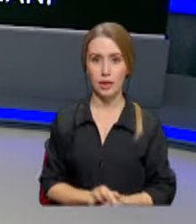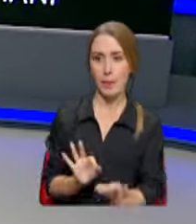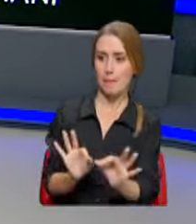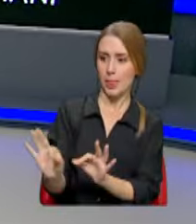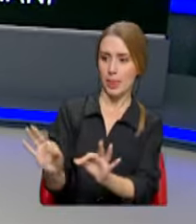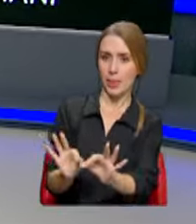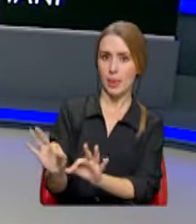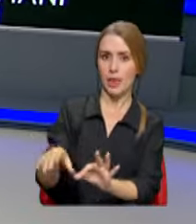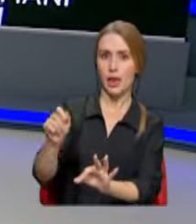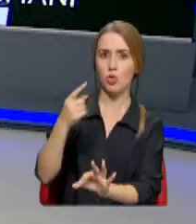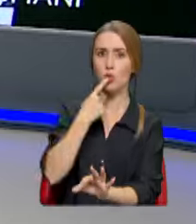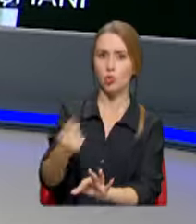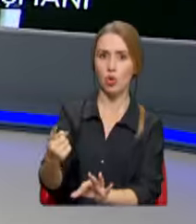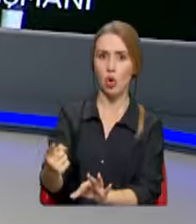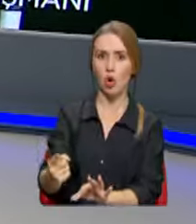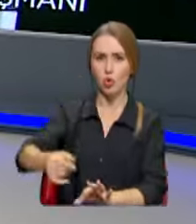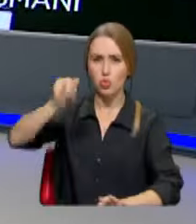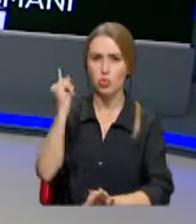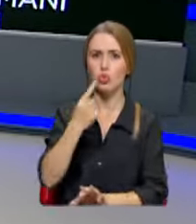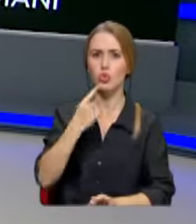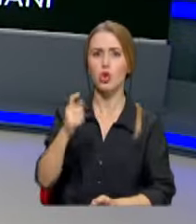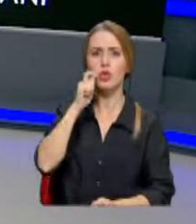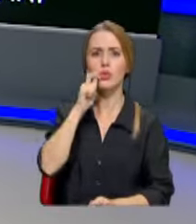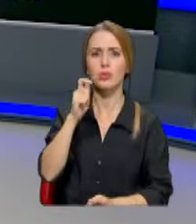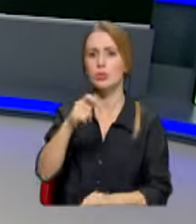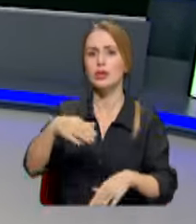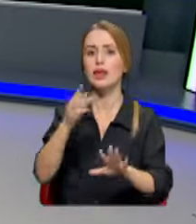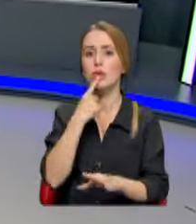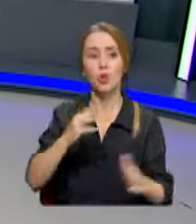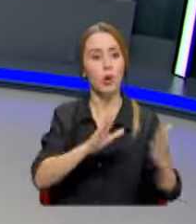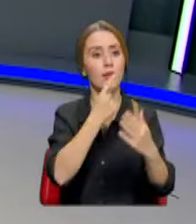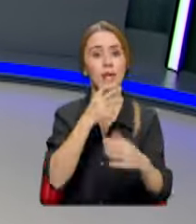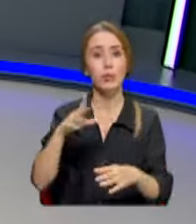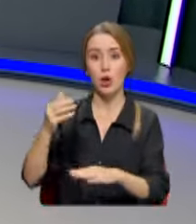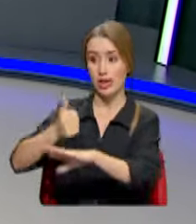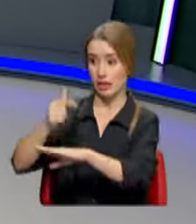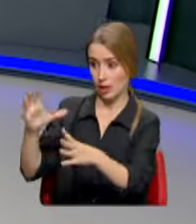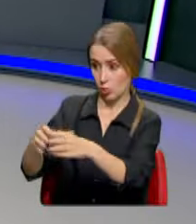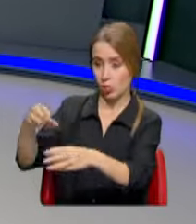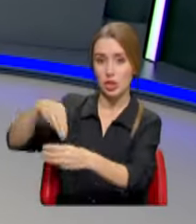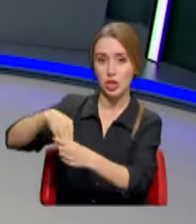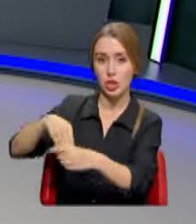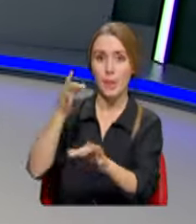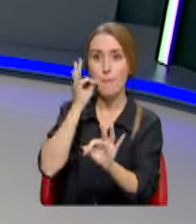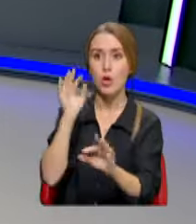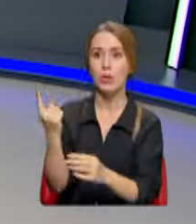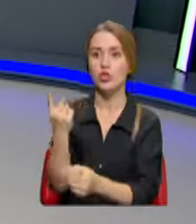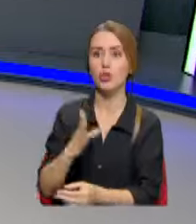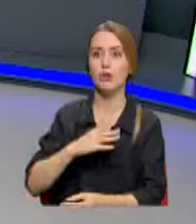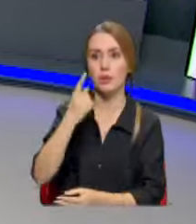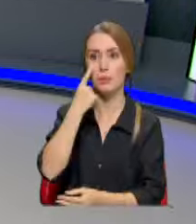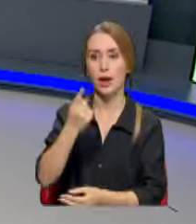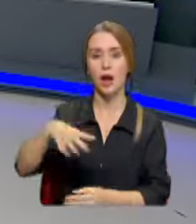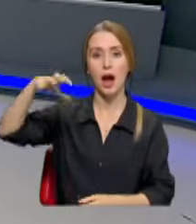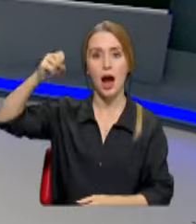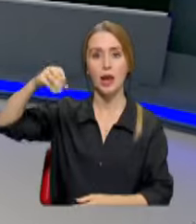kazanı, Sorosçu, münafık. Bak, muhalifler demiyor. İktidar cephesi içinde böyle bir tablo var. Bakın,